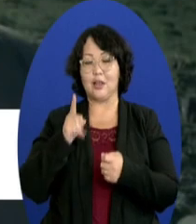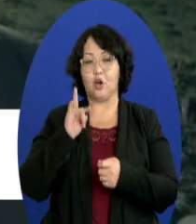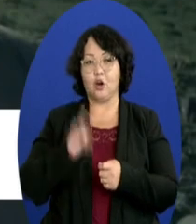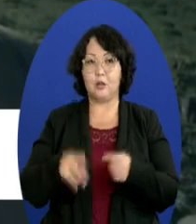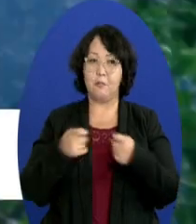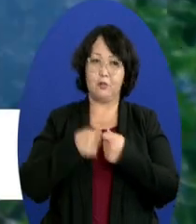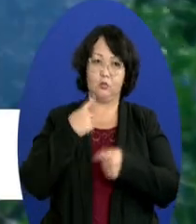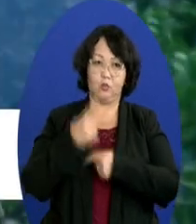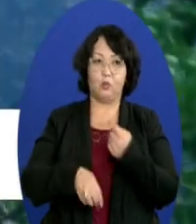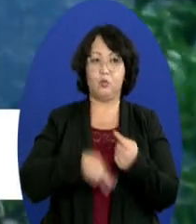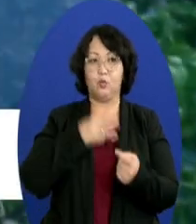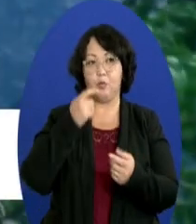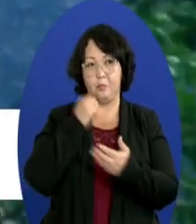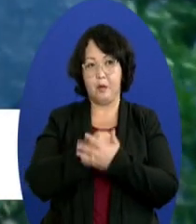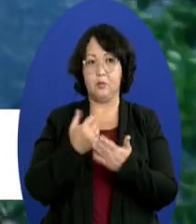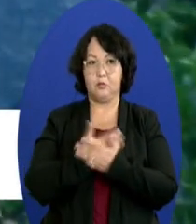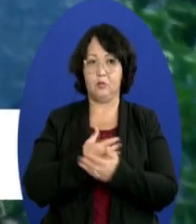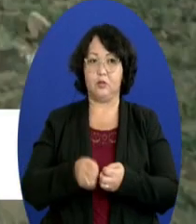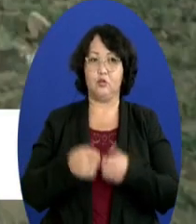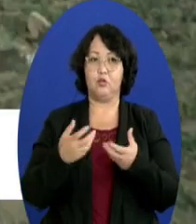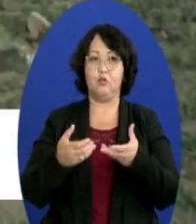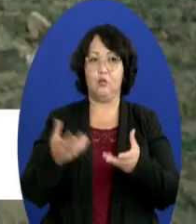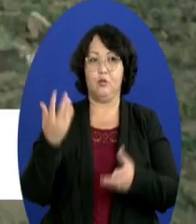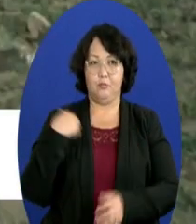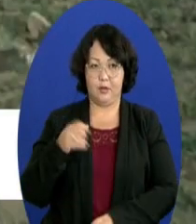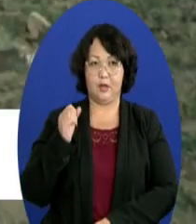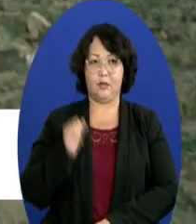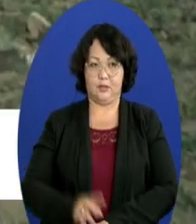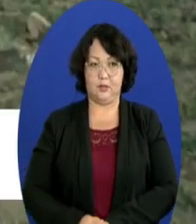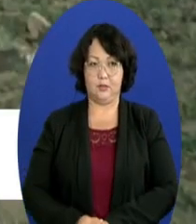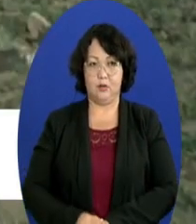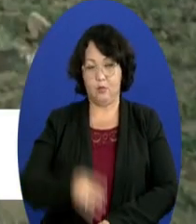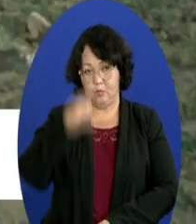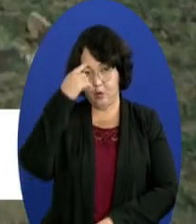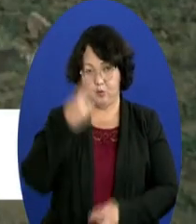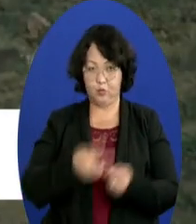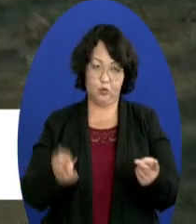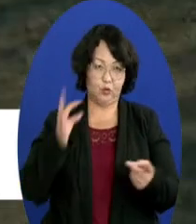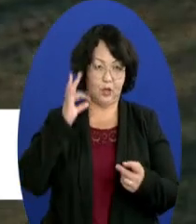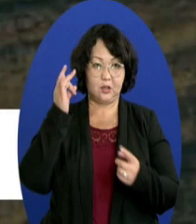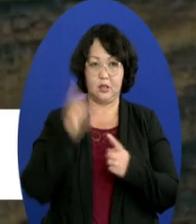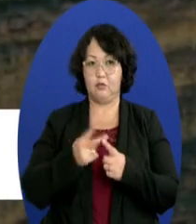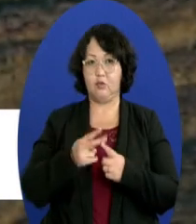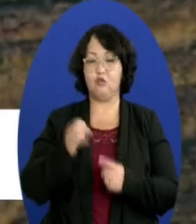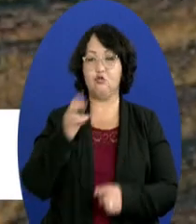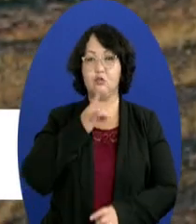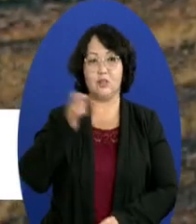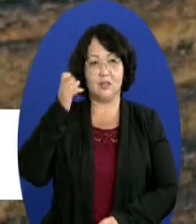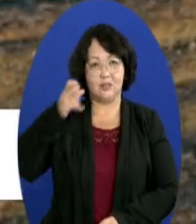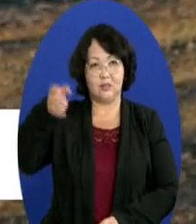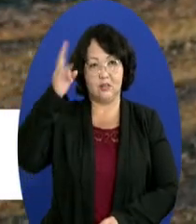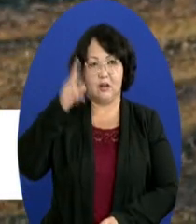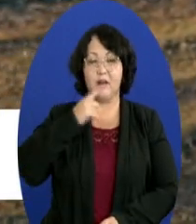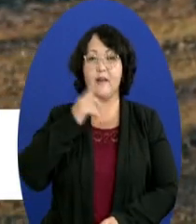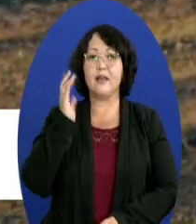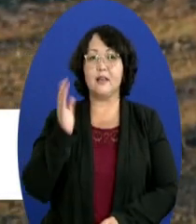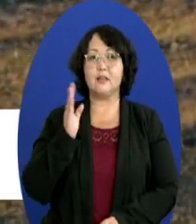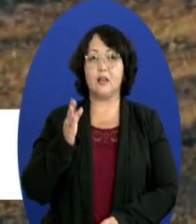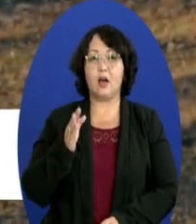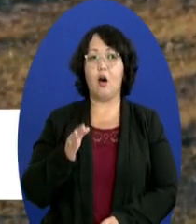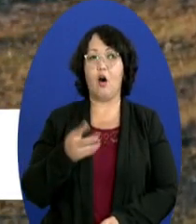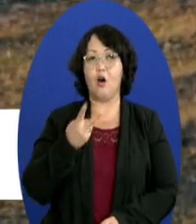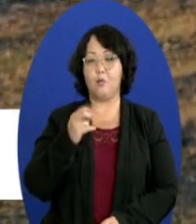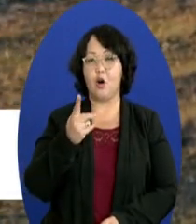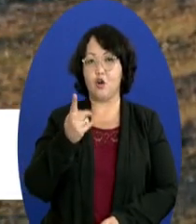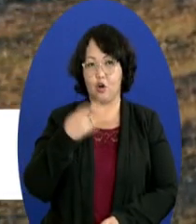байдлын талаарч түүхэн баримт киног хийж олон нийтэд хүргэж байсан. Монголын үндэсний олон нийтийн хараат хэвлэл үүсэн ерөнхий захирал Нинч Юмц хэлэхдээ ирэх жил